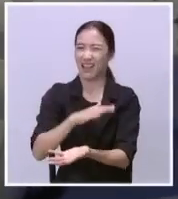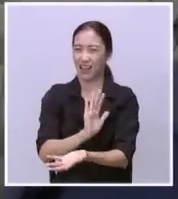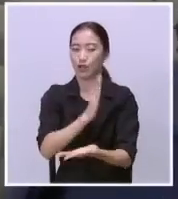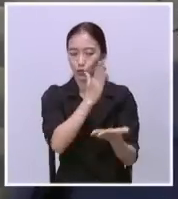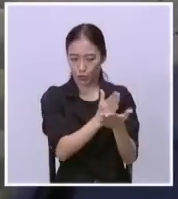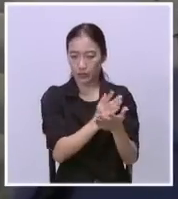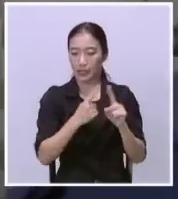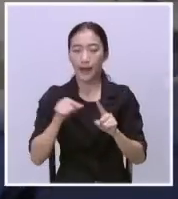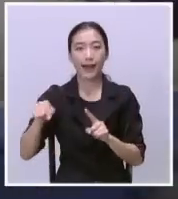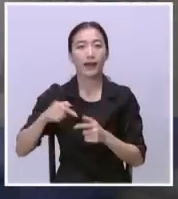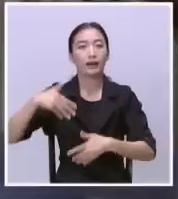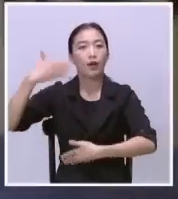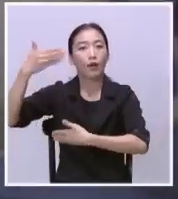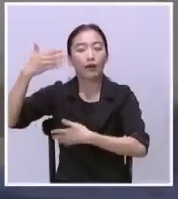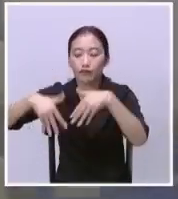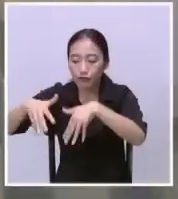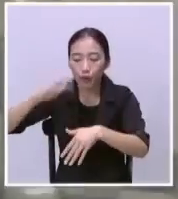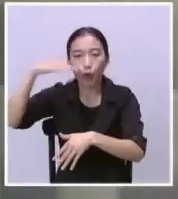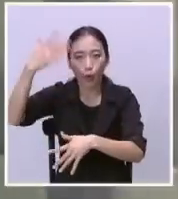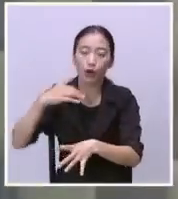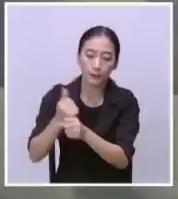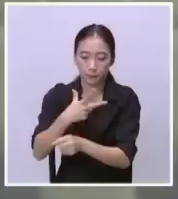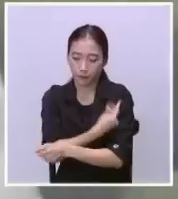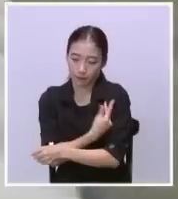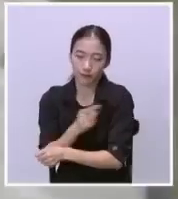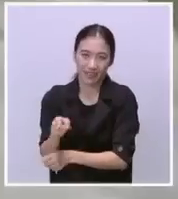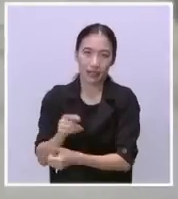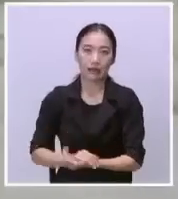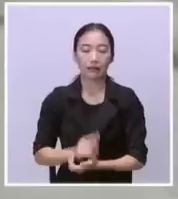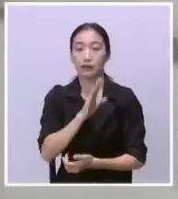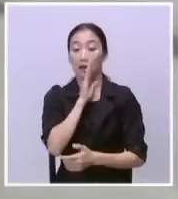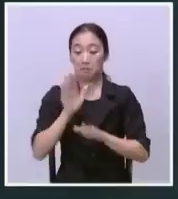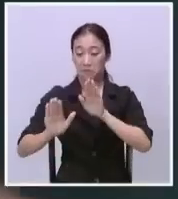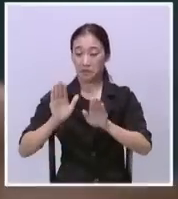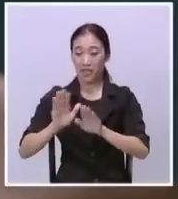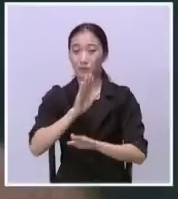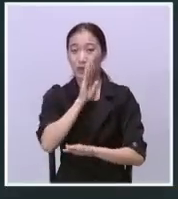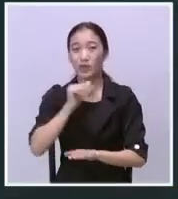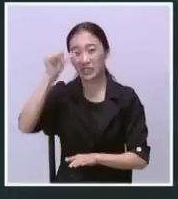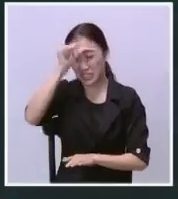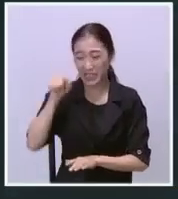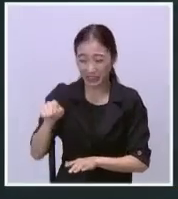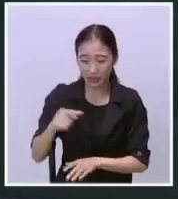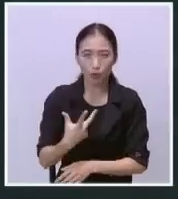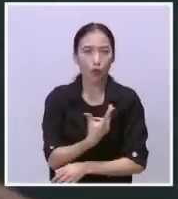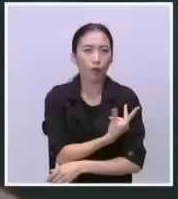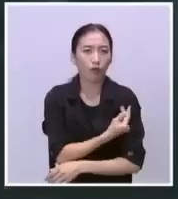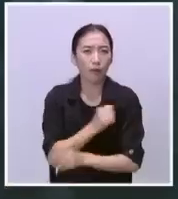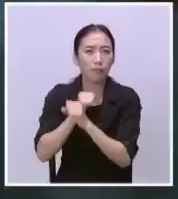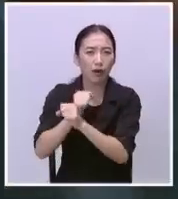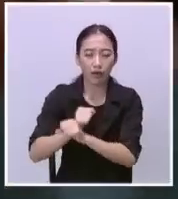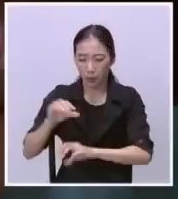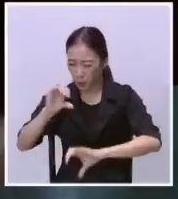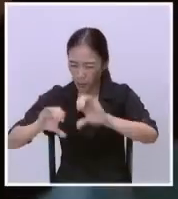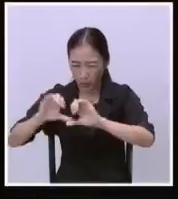นเนี่ยตัวเองเป็นผู้ผลิตวัคซีนแท้ๆเลยนะคะผลิตวัคซีนออกมาเยอะมากเลยแต่ว่าอัตราการฉีดมีแค่ 3% ของประชากรในขณะที่ส